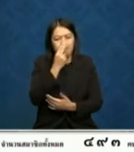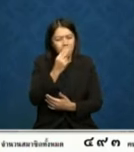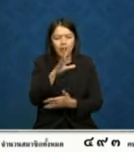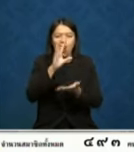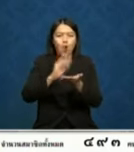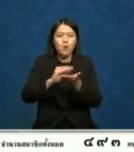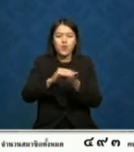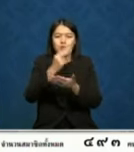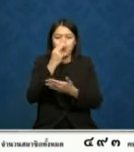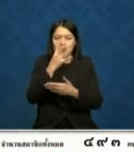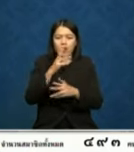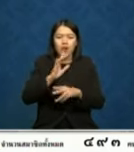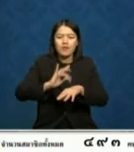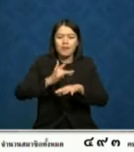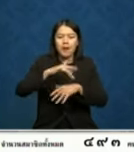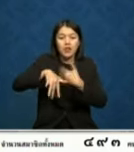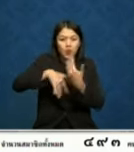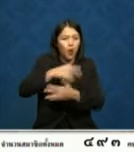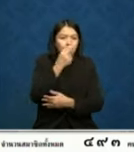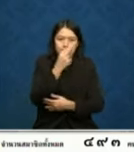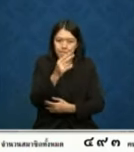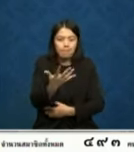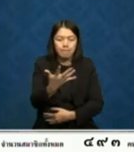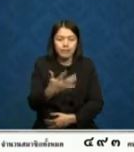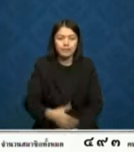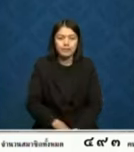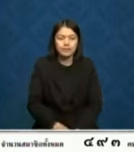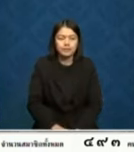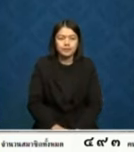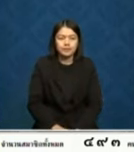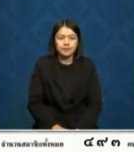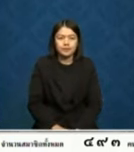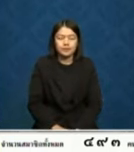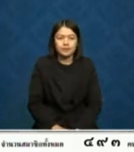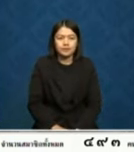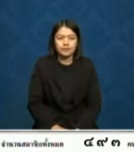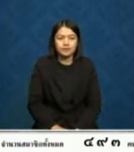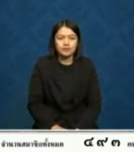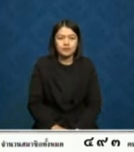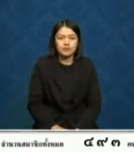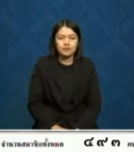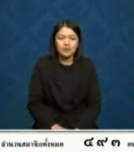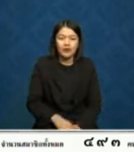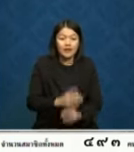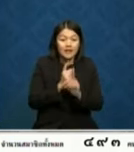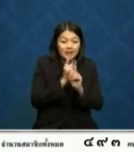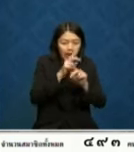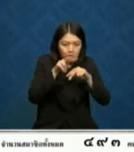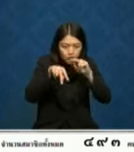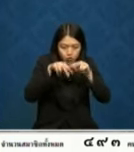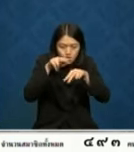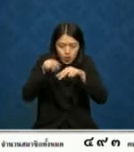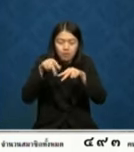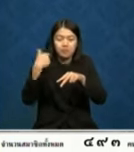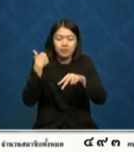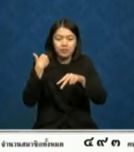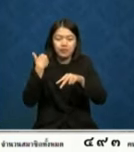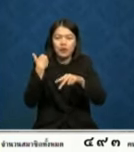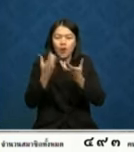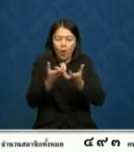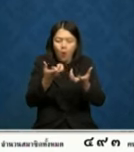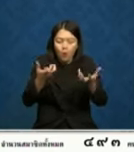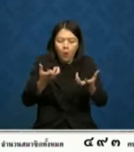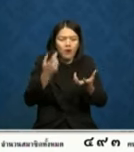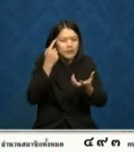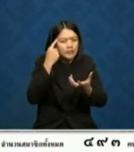ข้อมูลของกระทรวงทรัพยากรธรรมชาติและสิ่งแวดล้อมกระบวนการระบบติดตามตรวจสอบนะครับผมคิดว่าวันนี้เรามีเครื่องไม้เครื่อง